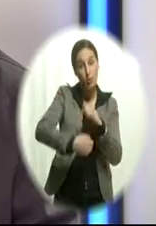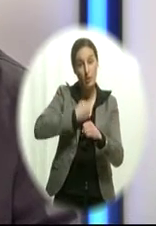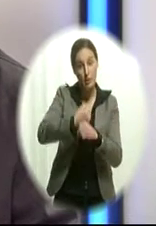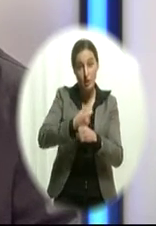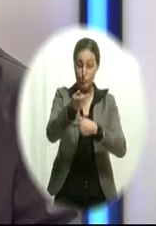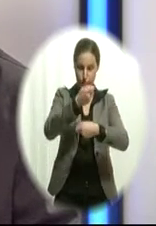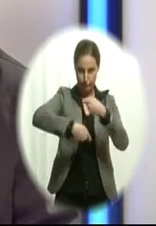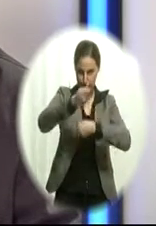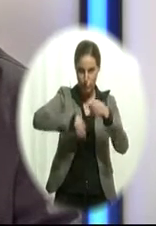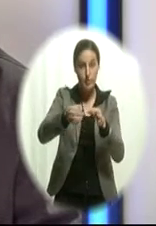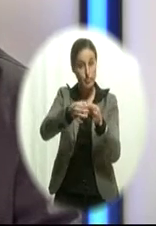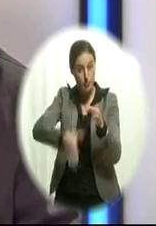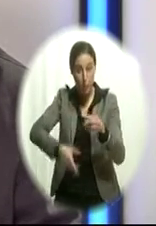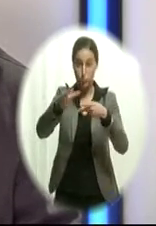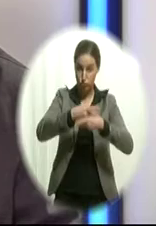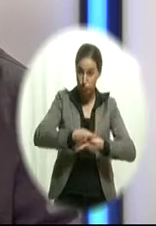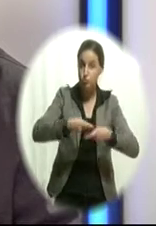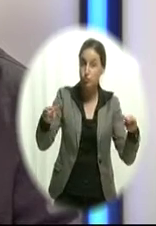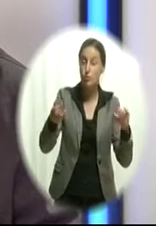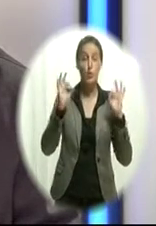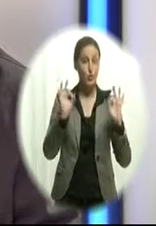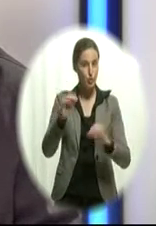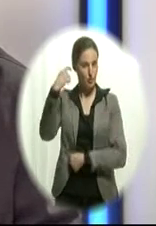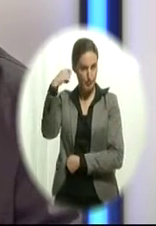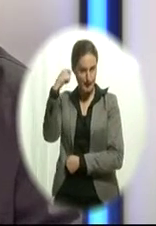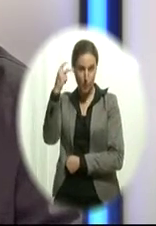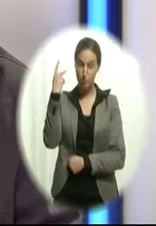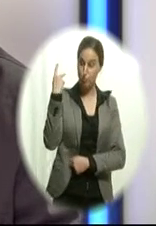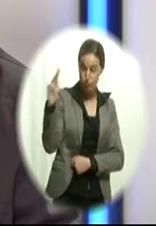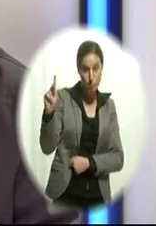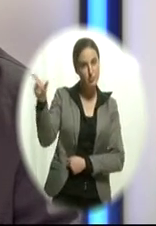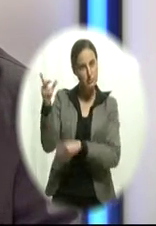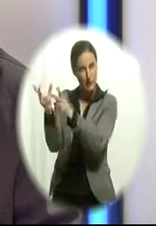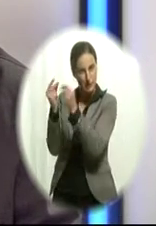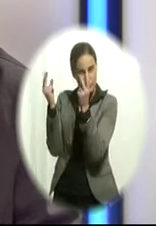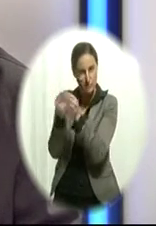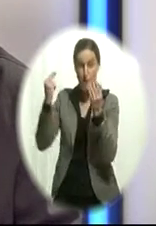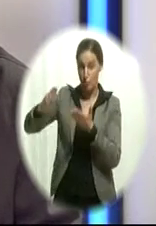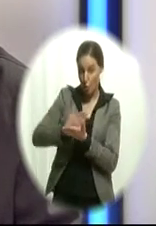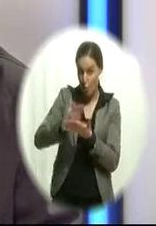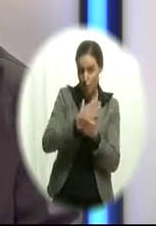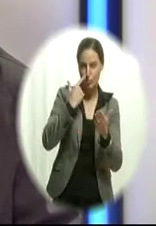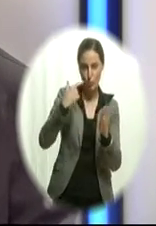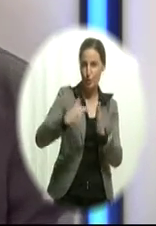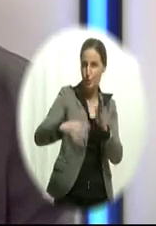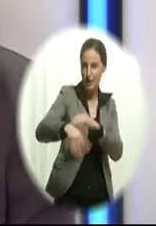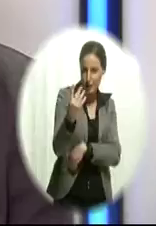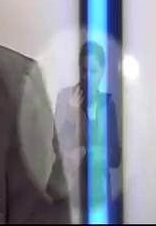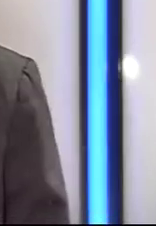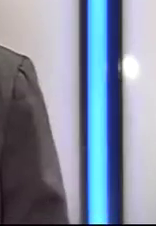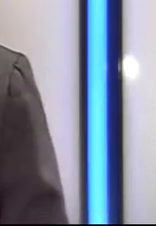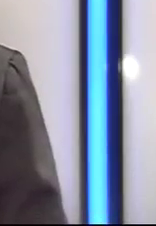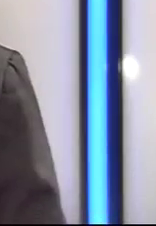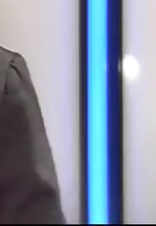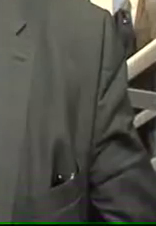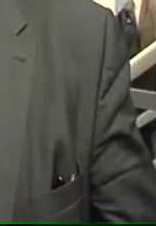pour 2013, l'occasion pour son président Hervé Martel de dévoiler les grands projets de 2014 au micro de Julien Monfray et de Julien